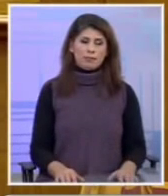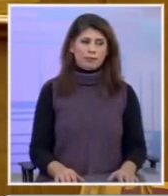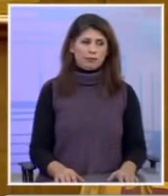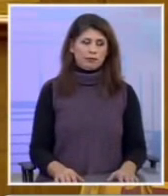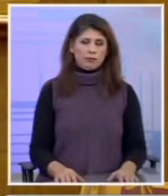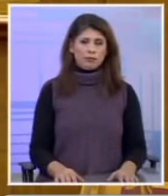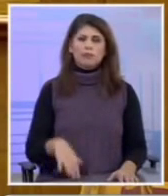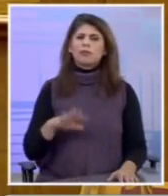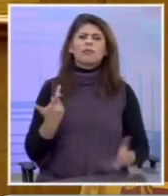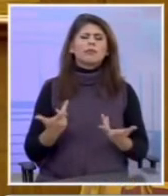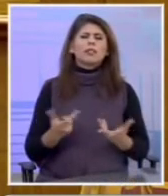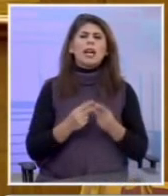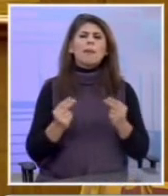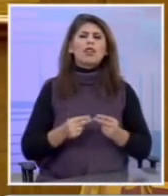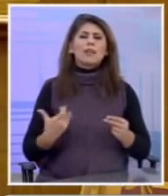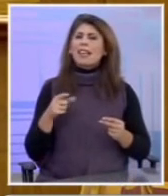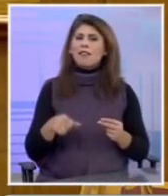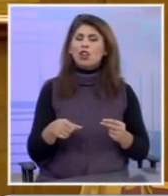Τι επέφερε αυτό?